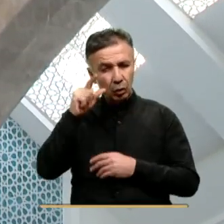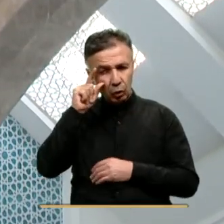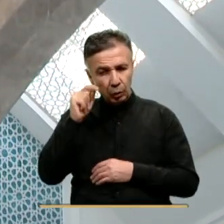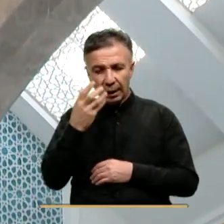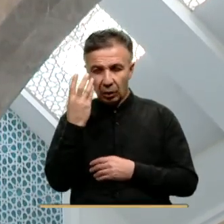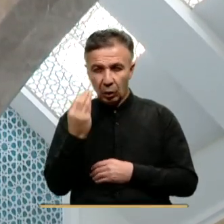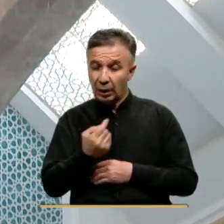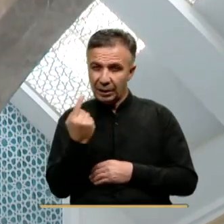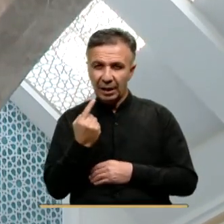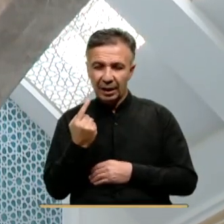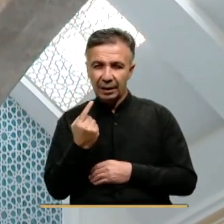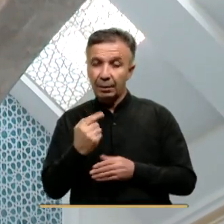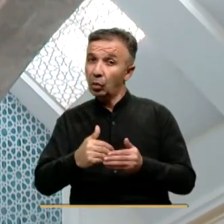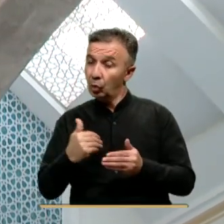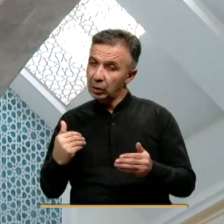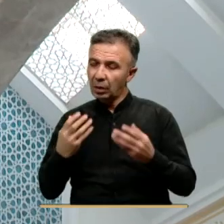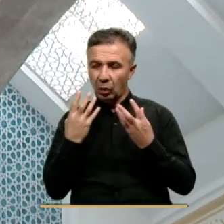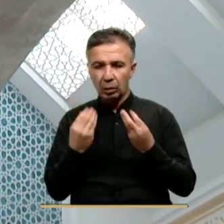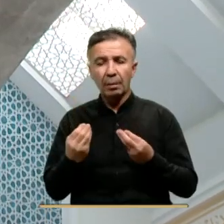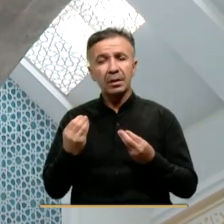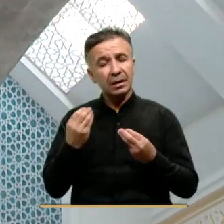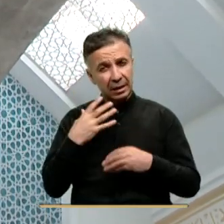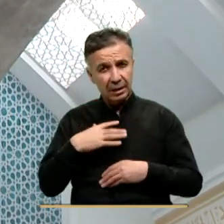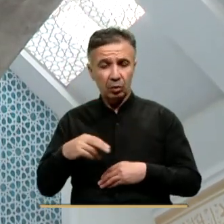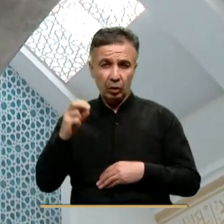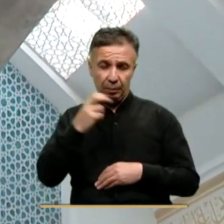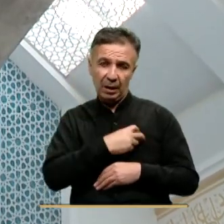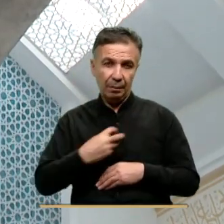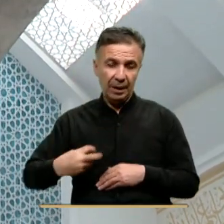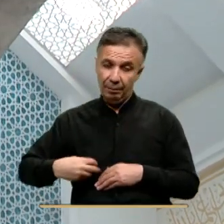şeylerden dahi uzak durmamızı bizlerden